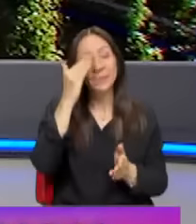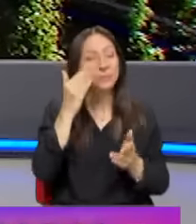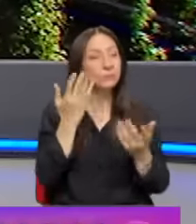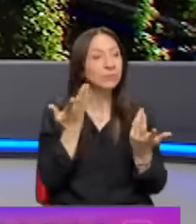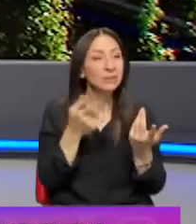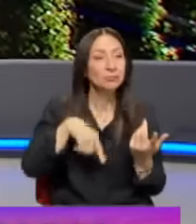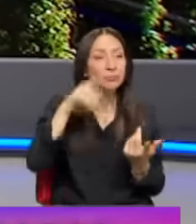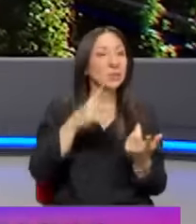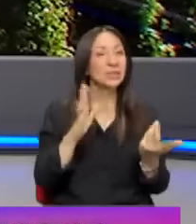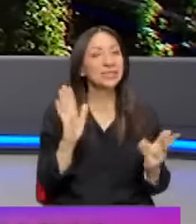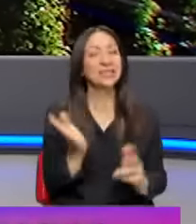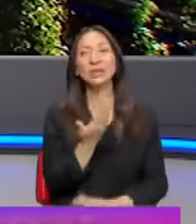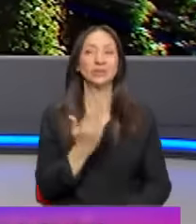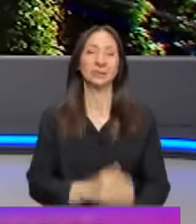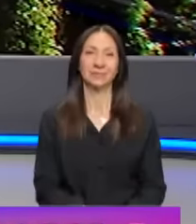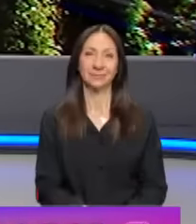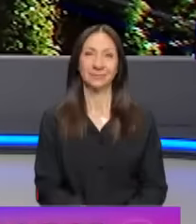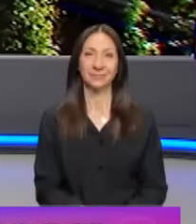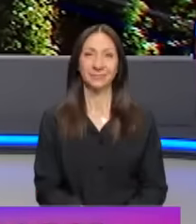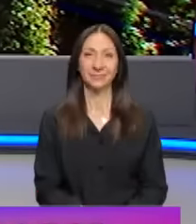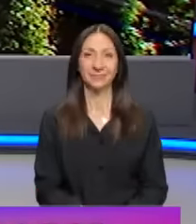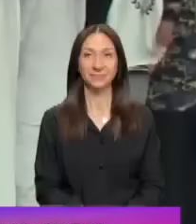yoğunluğu kameralara nasıl yansıdı?